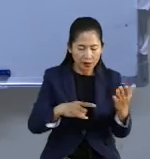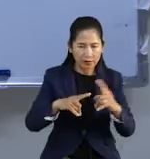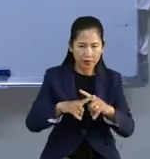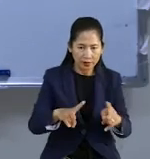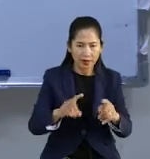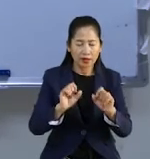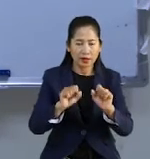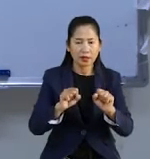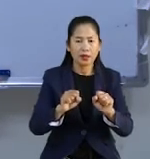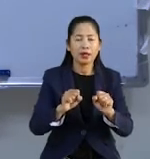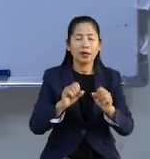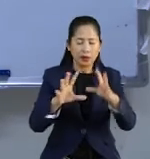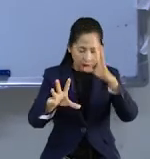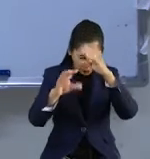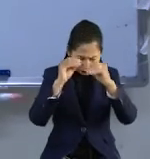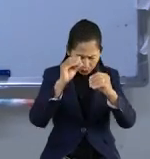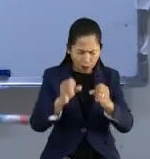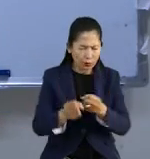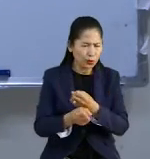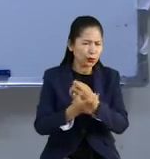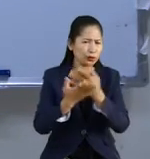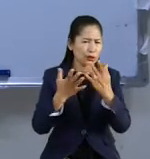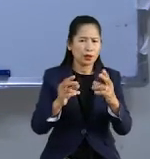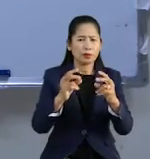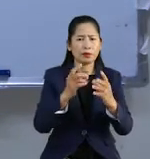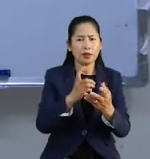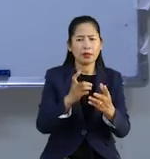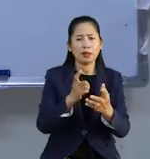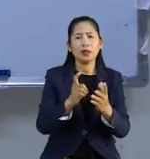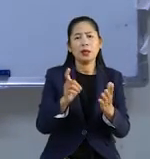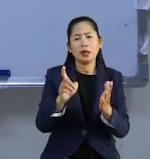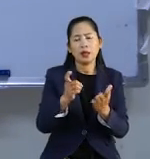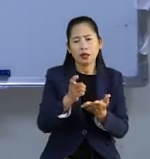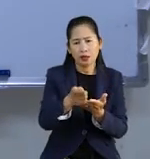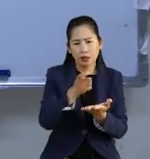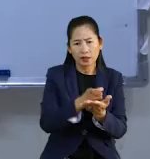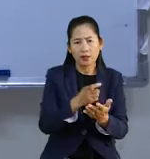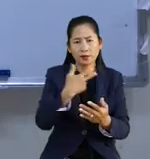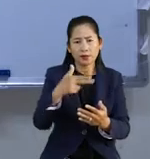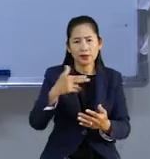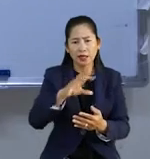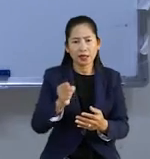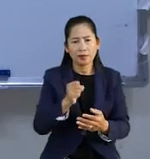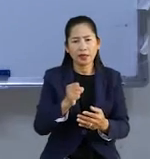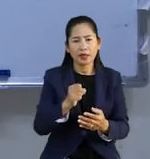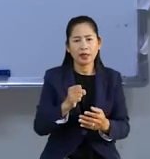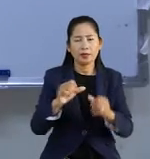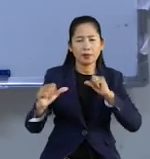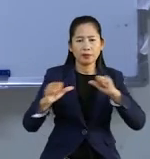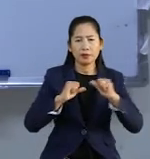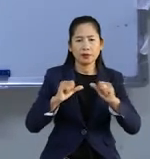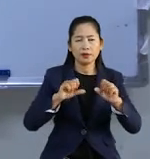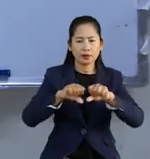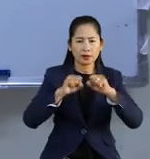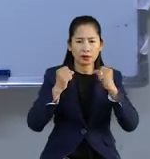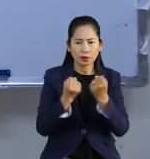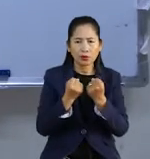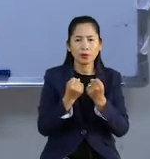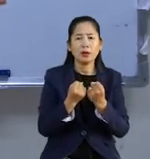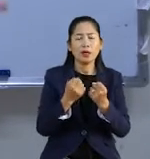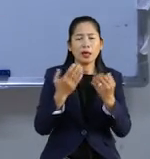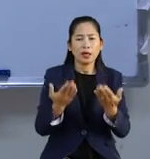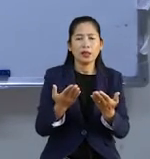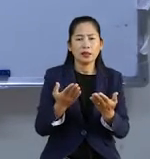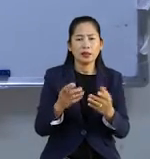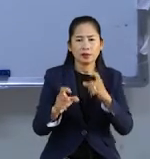ะบานยังเรียนเมียนจานมุกตีดบานเมียนกันดัตบานเมียนเพียสาขมายังอาจจะเมียนวิทยาศาสตร์ศึกษาสังคมตัวเจียสับทั้